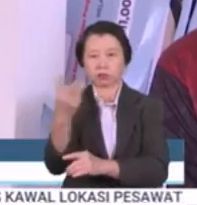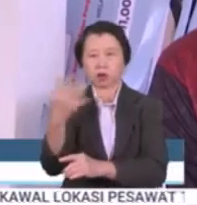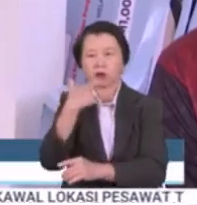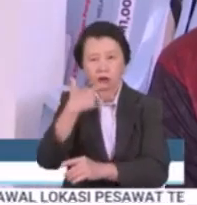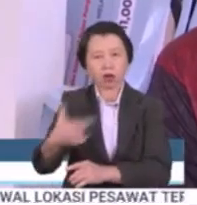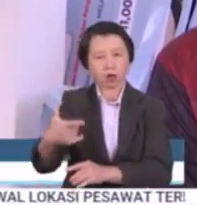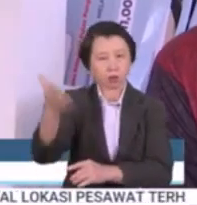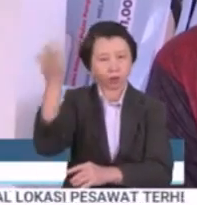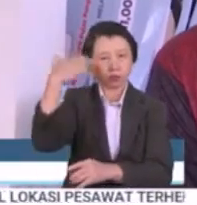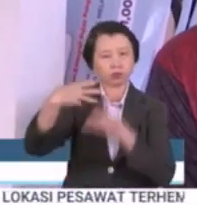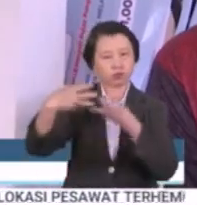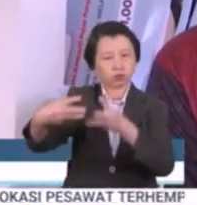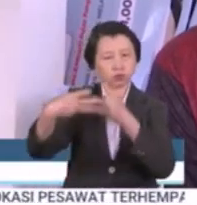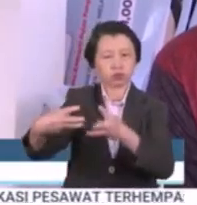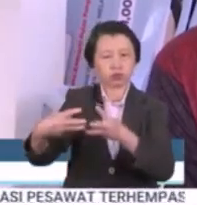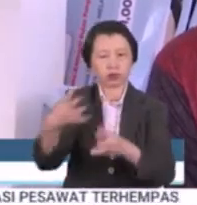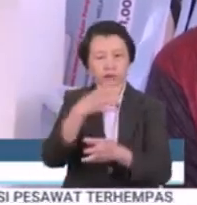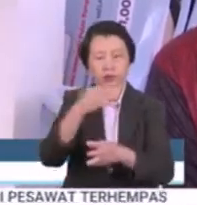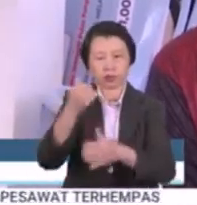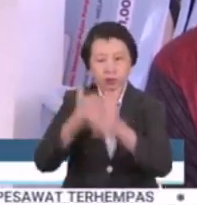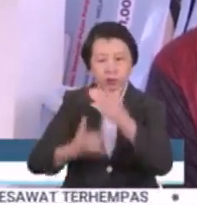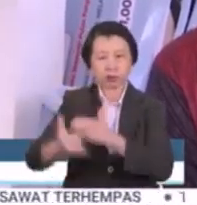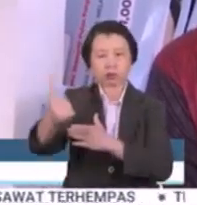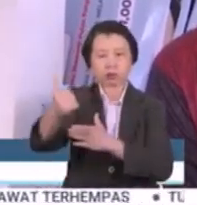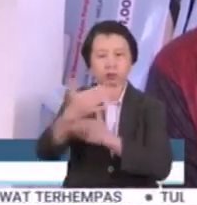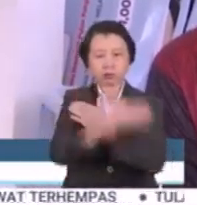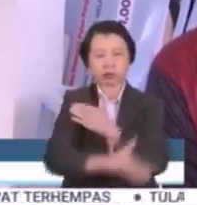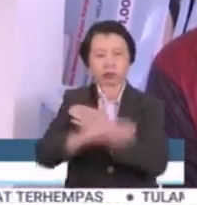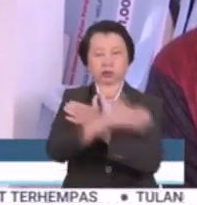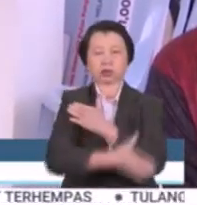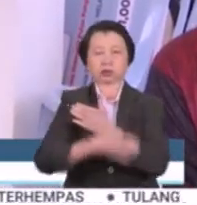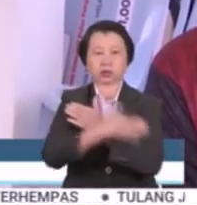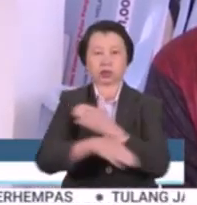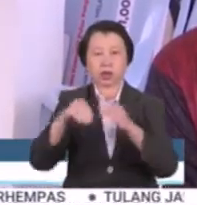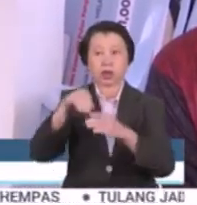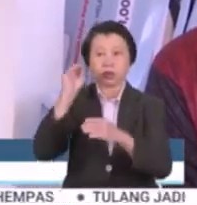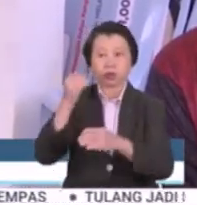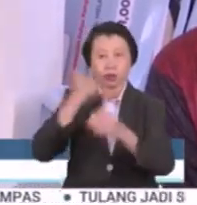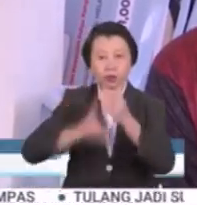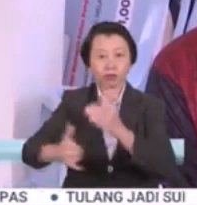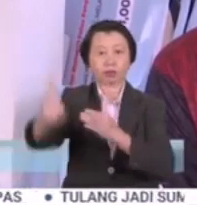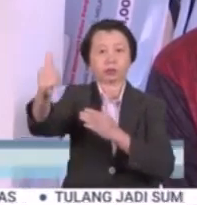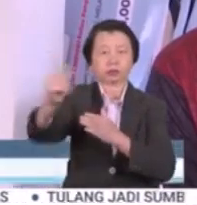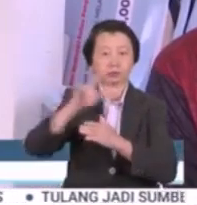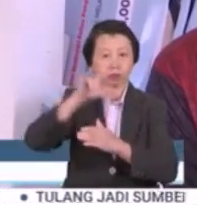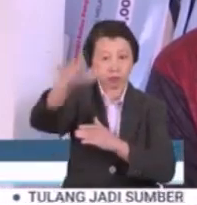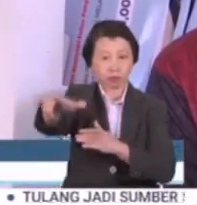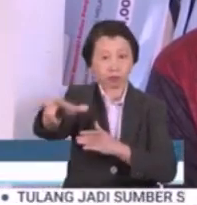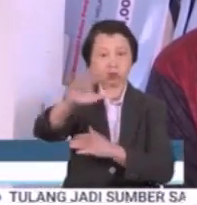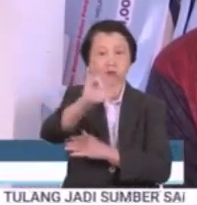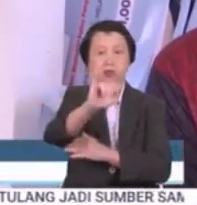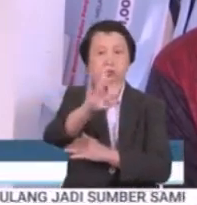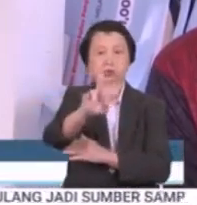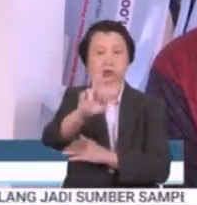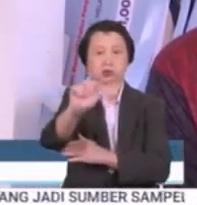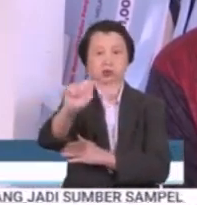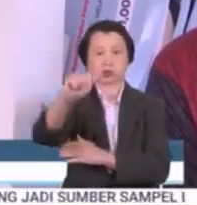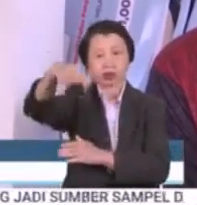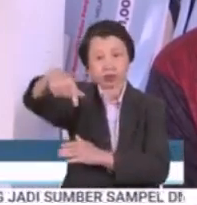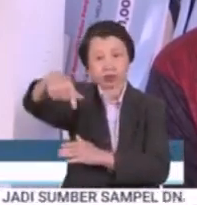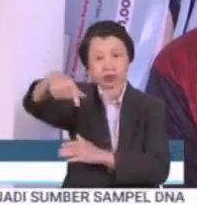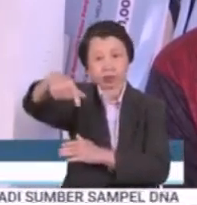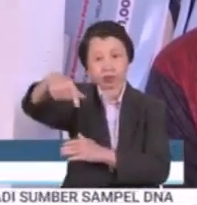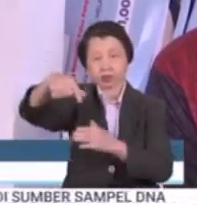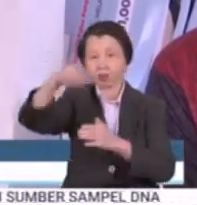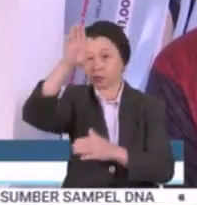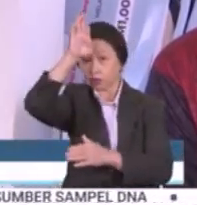lama dan kemasukan negara-negara luar ke Iraq dengan